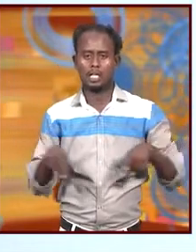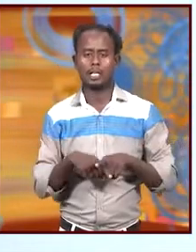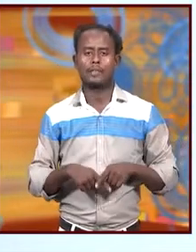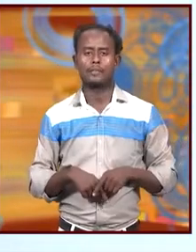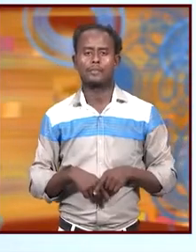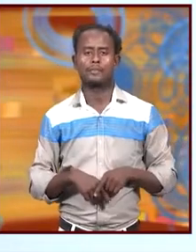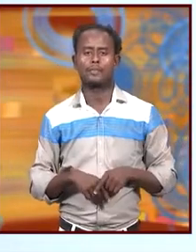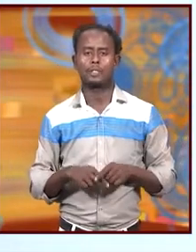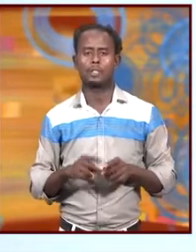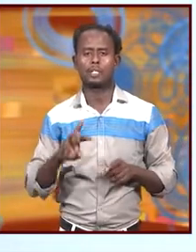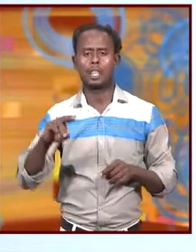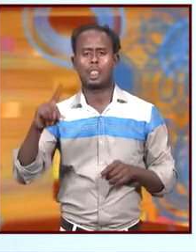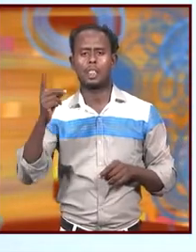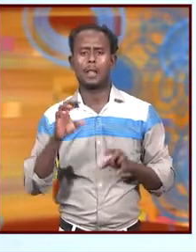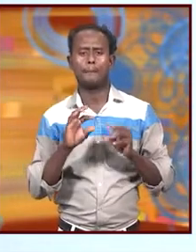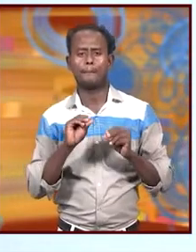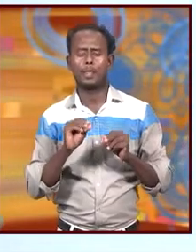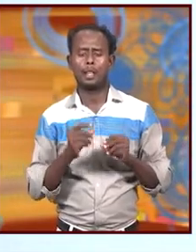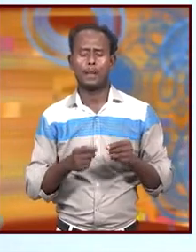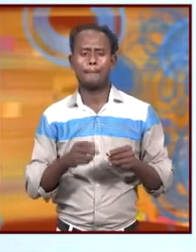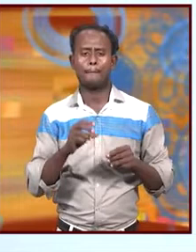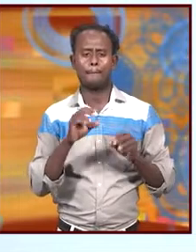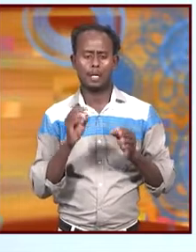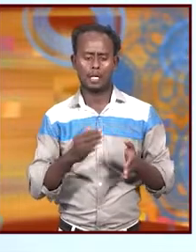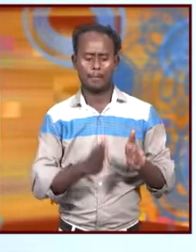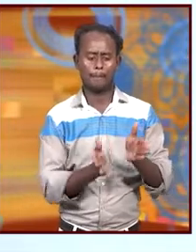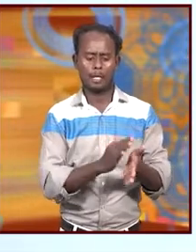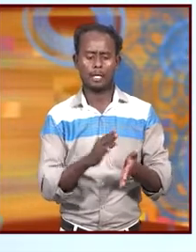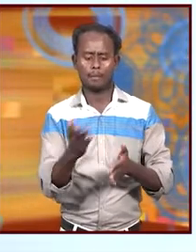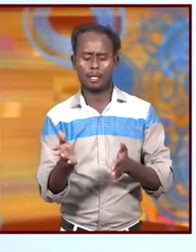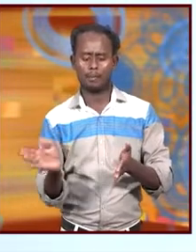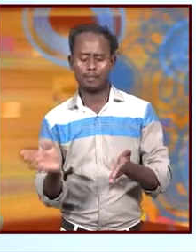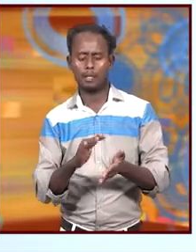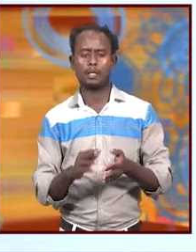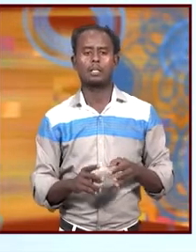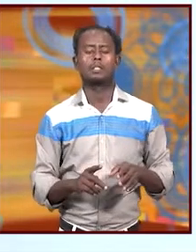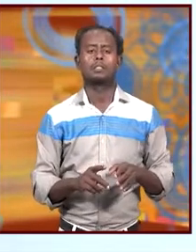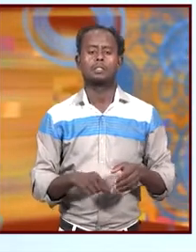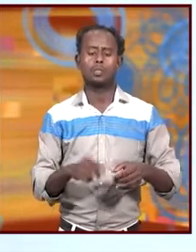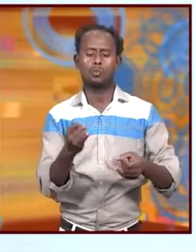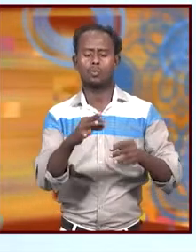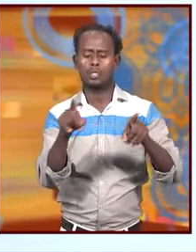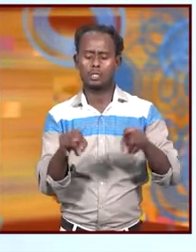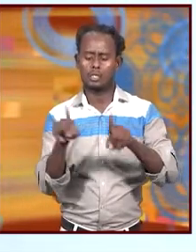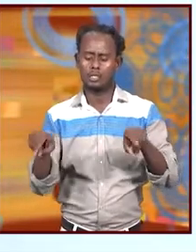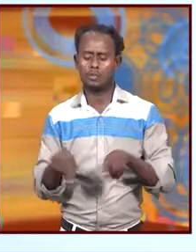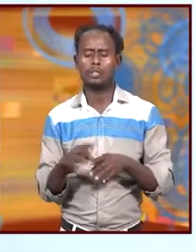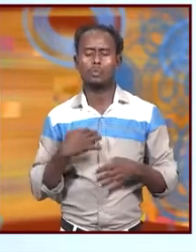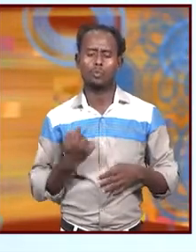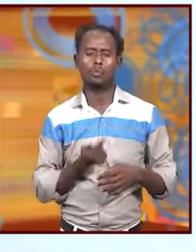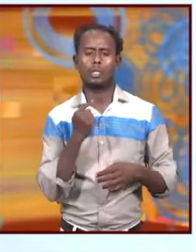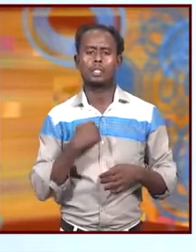எத்தனை 10 சென்டிமீட்டர் பக்க அளவுள்ள சதுரங்களை உருவாக்க முடியும்? நம்மிடம்